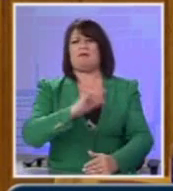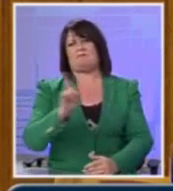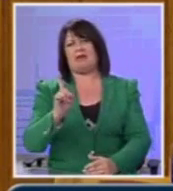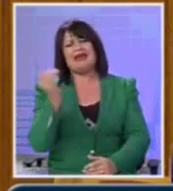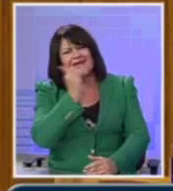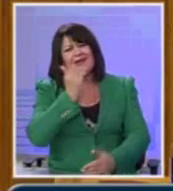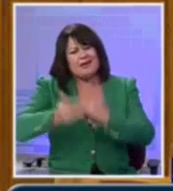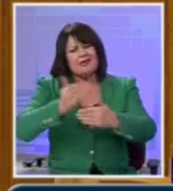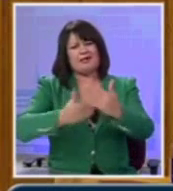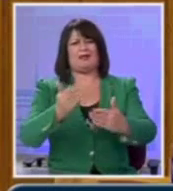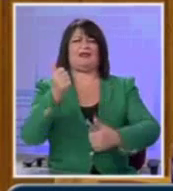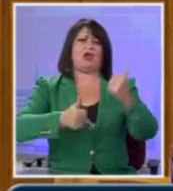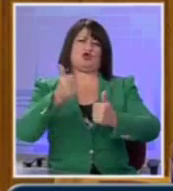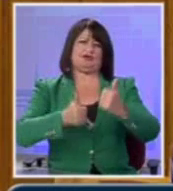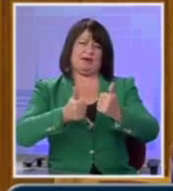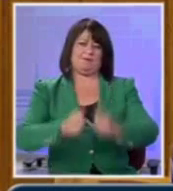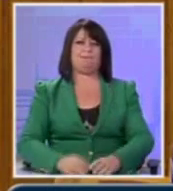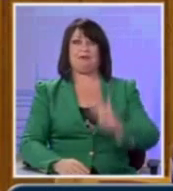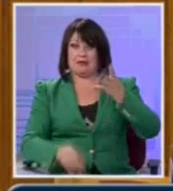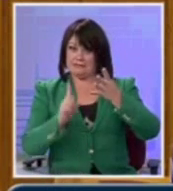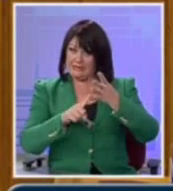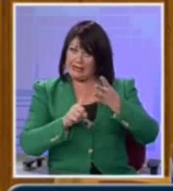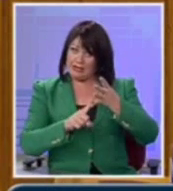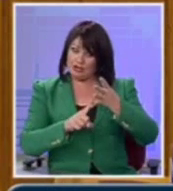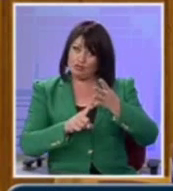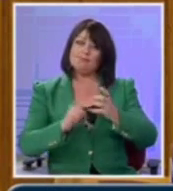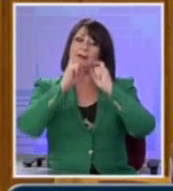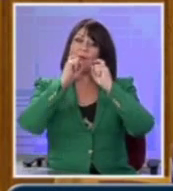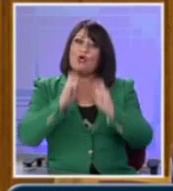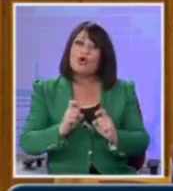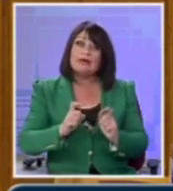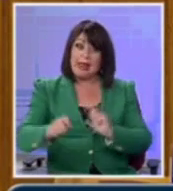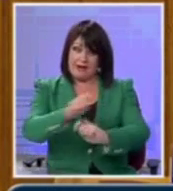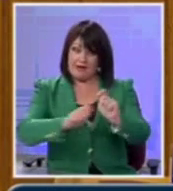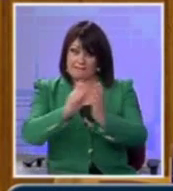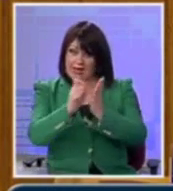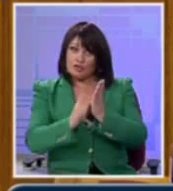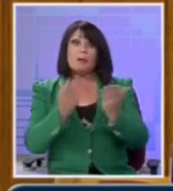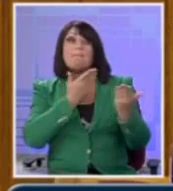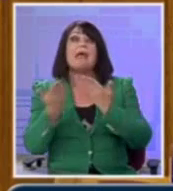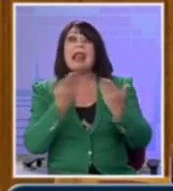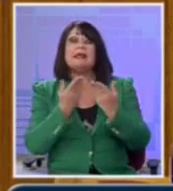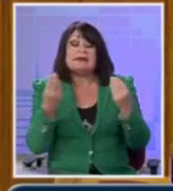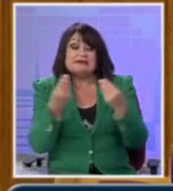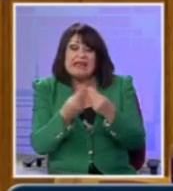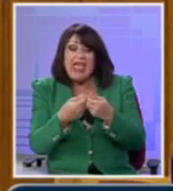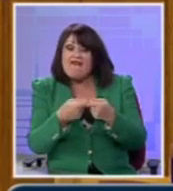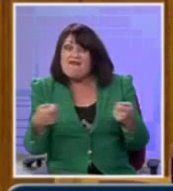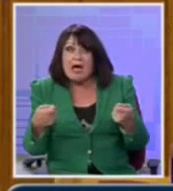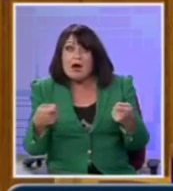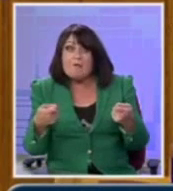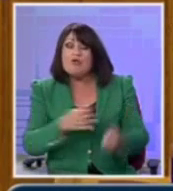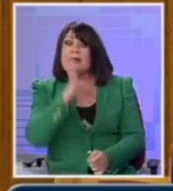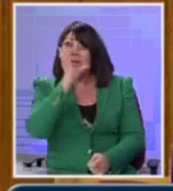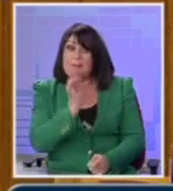των διαδικασιών, των διαγωνισμών. Τέταρτον, στην υποχρεωτική σύνταξη μελετών εφαρμογής, σύνταξης